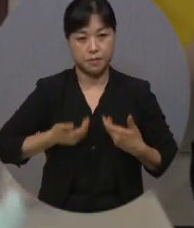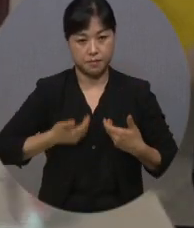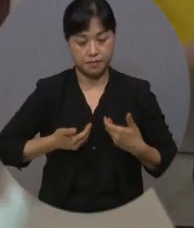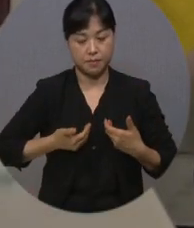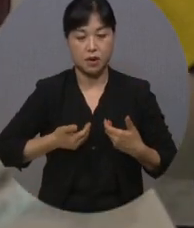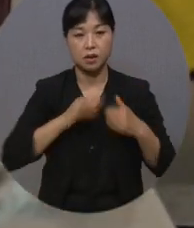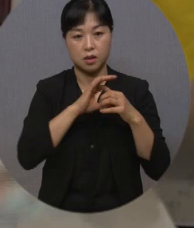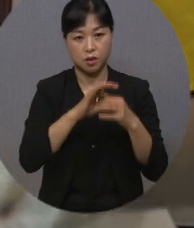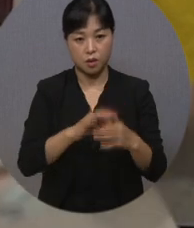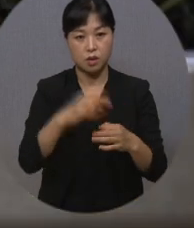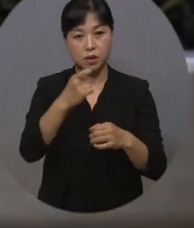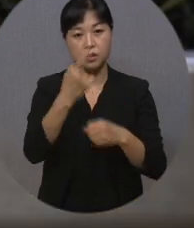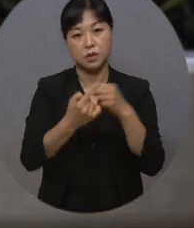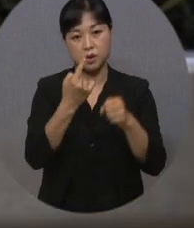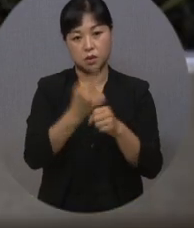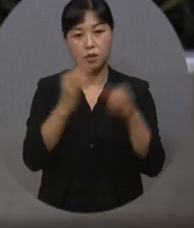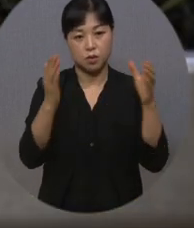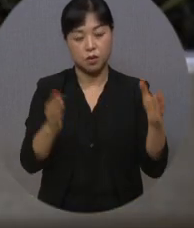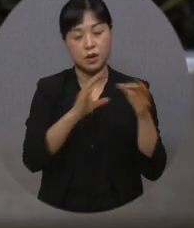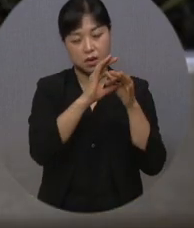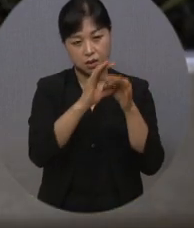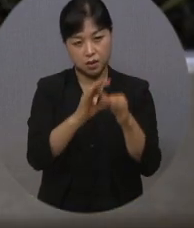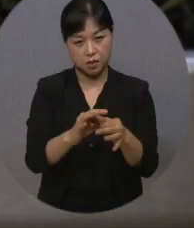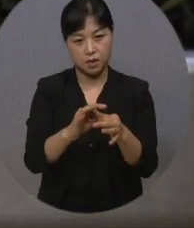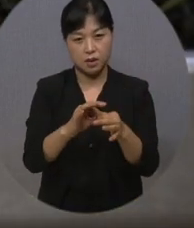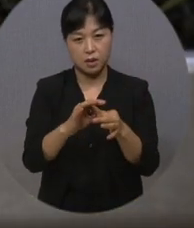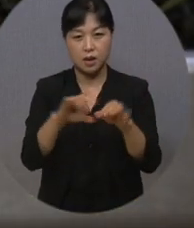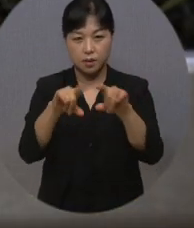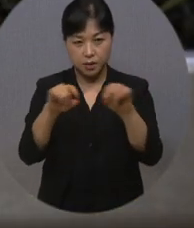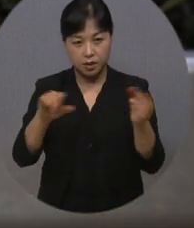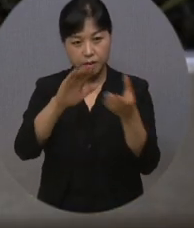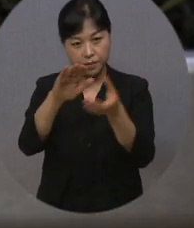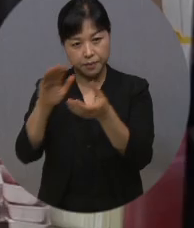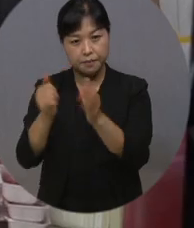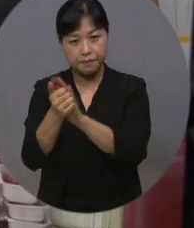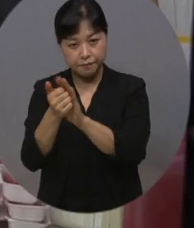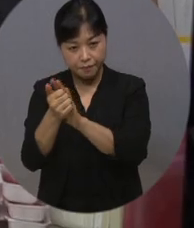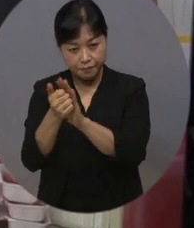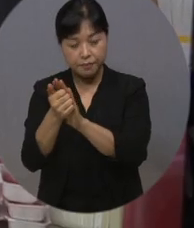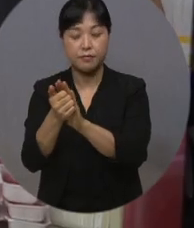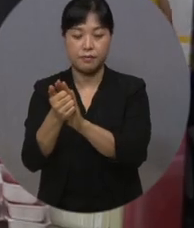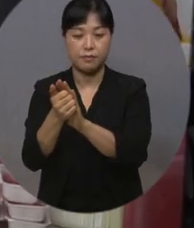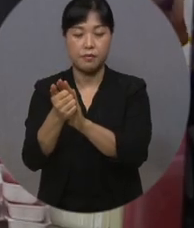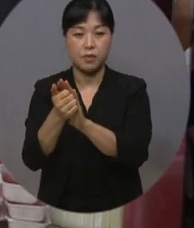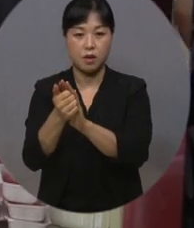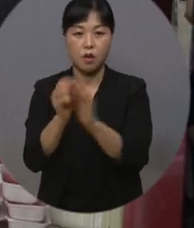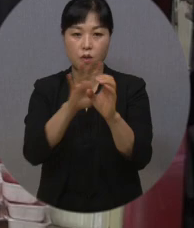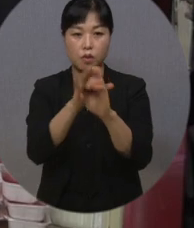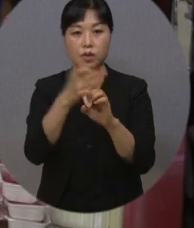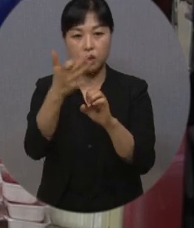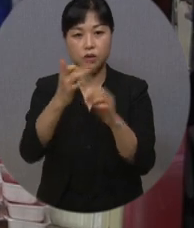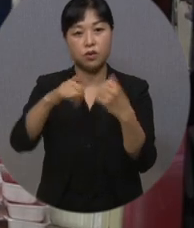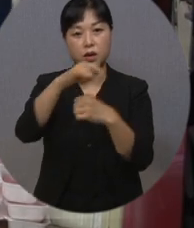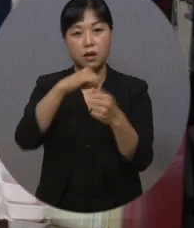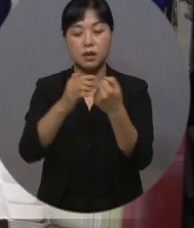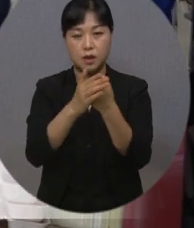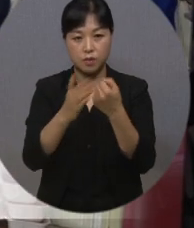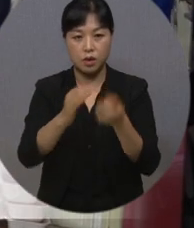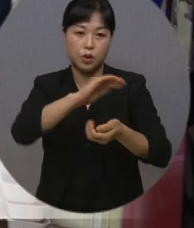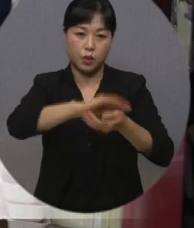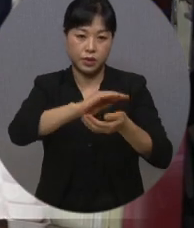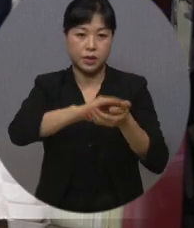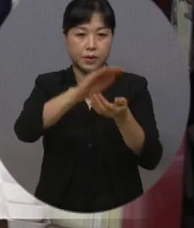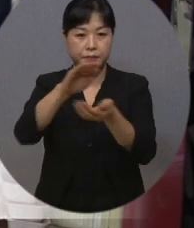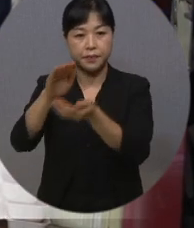11년째 이어온 식사 봉사는 코로나19 비대면 상황을 이겨내며 도시락 배달로 대신하고 있습니다. 음식을